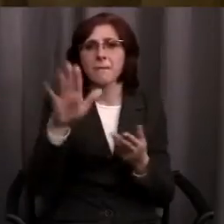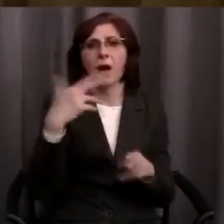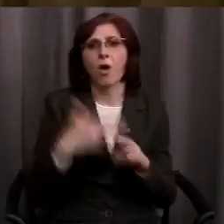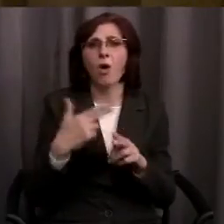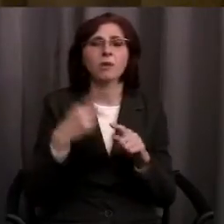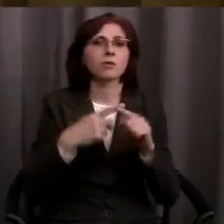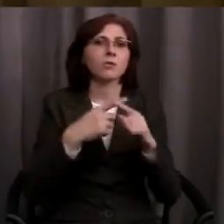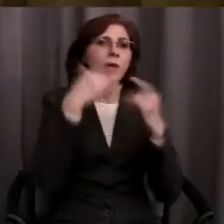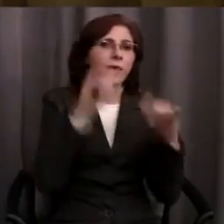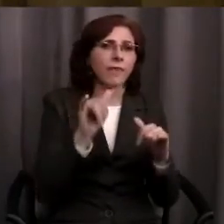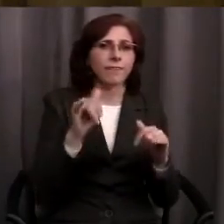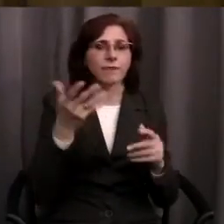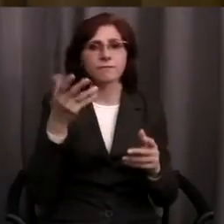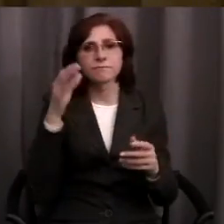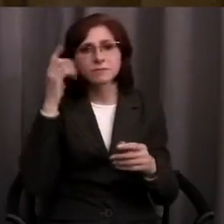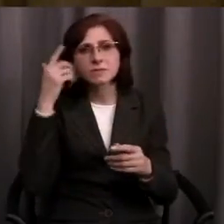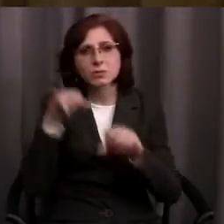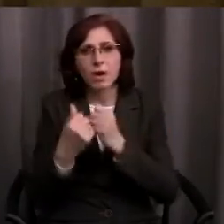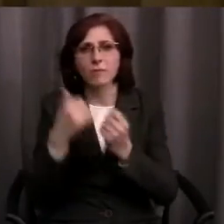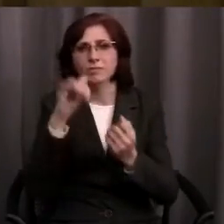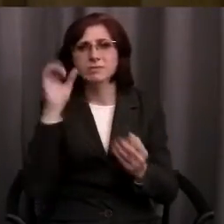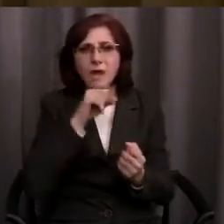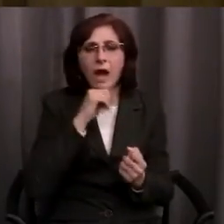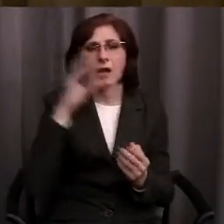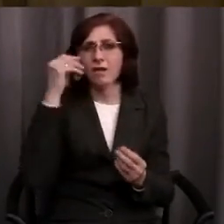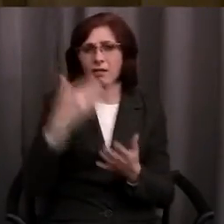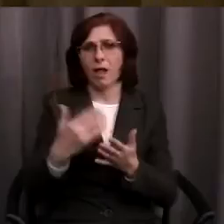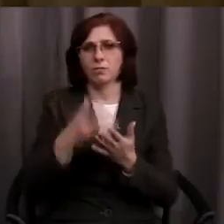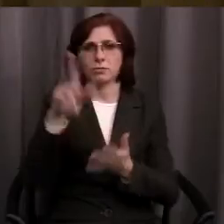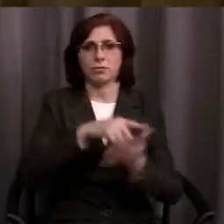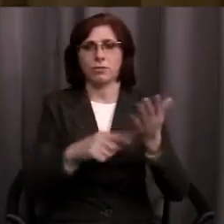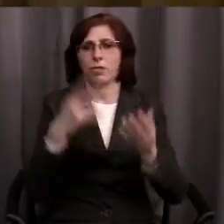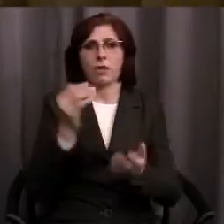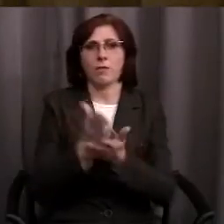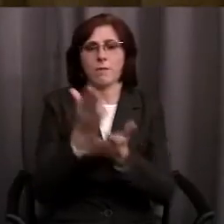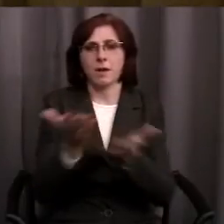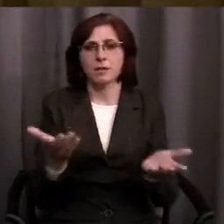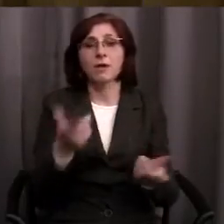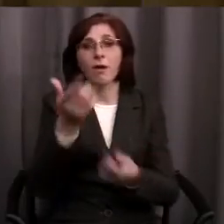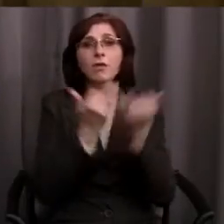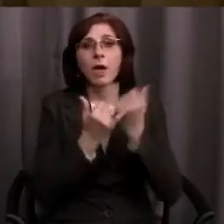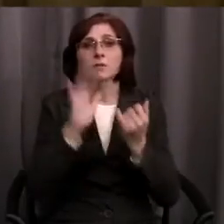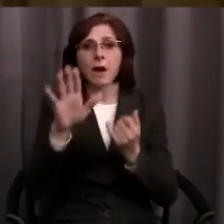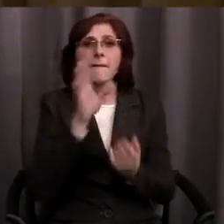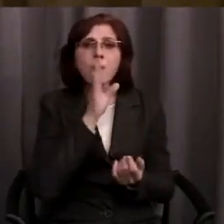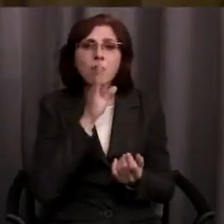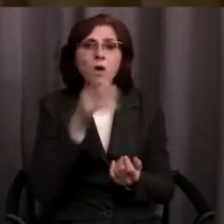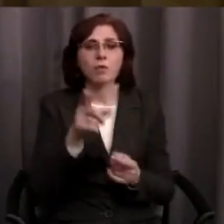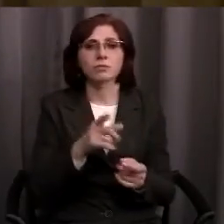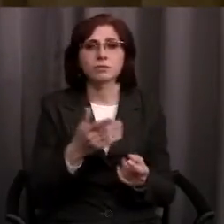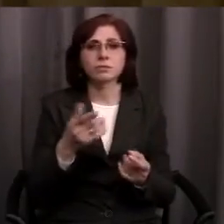trochę inne otępienie niż choroba Alzheimera, no mieliby być pozbawieni tej pomocy. Jeżeli to są podobne